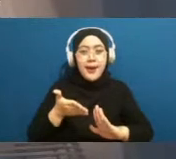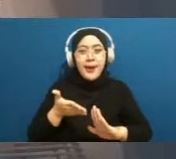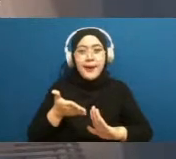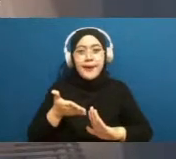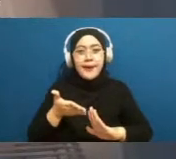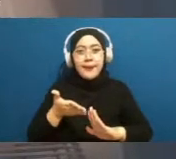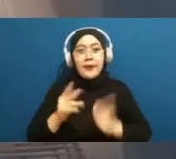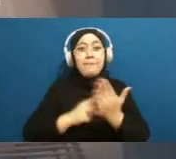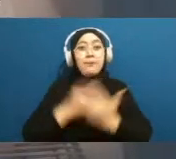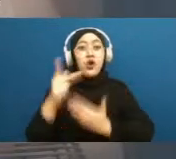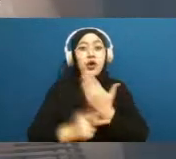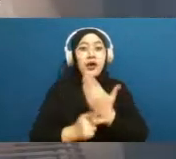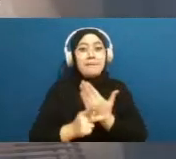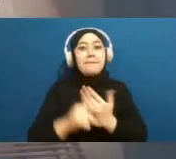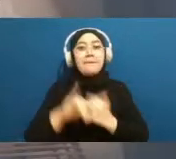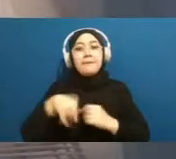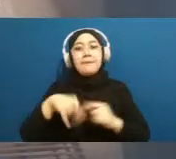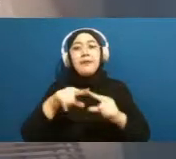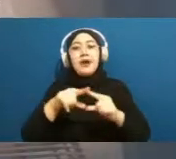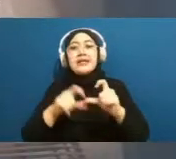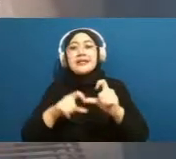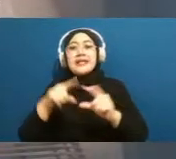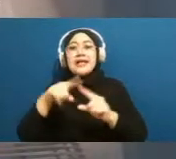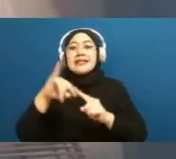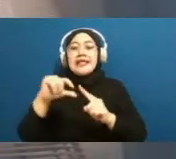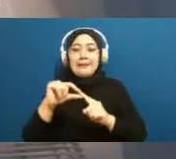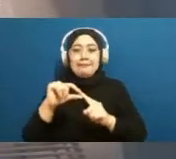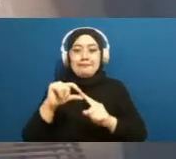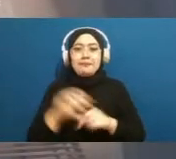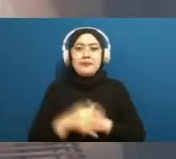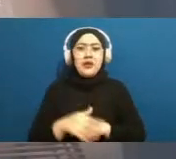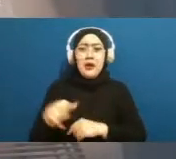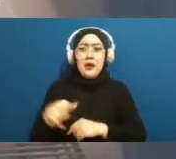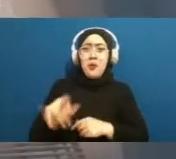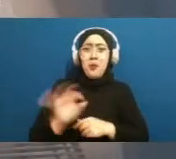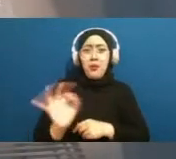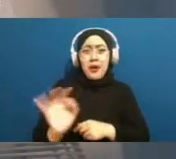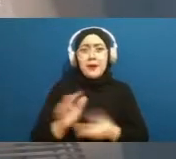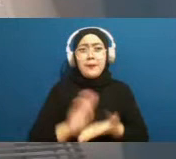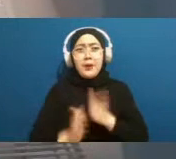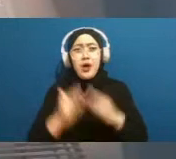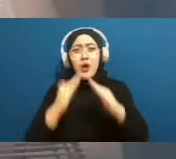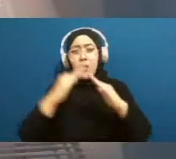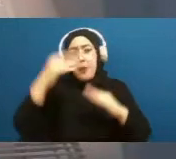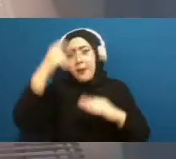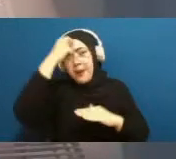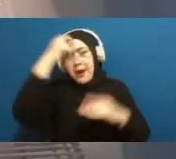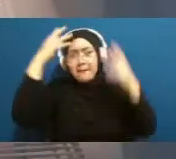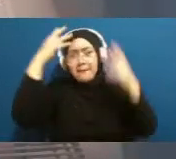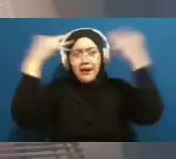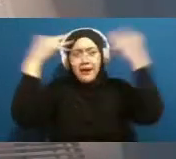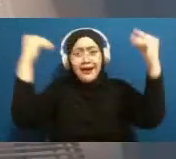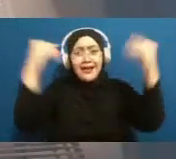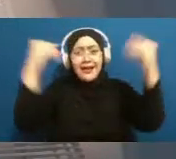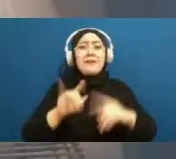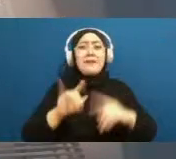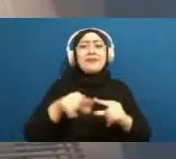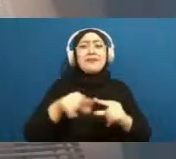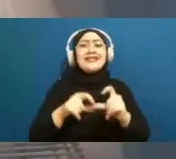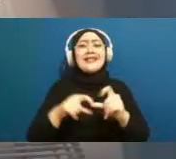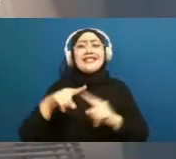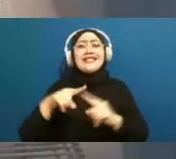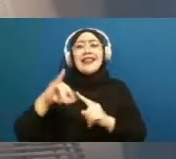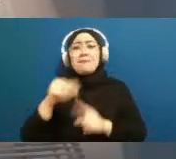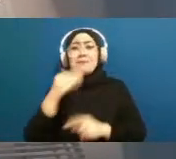program just tip. Ya, jasa titip. Jadi kan belum ada tuh rumah makan Padang yang buka just tip. Kalau orang kan taunya just tip itu kan beli-beli